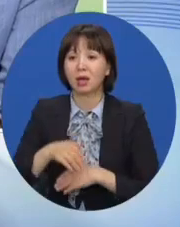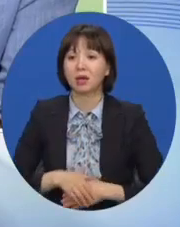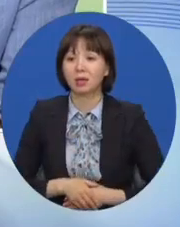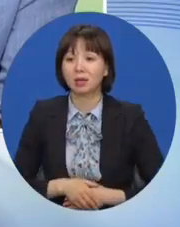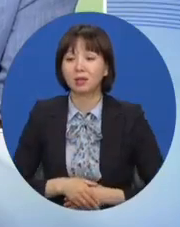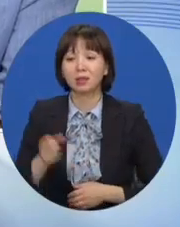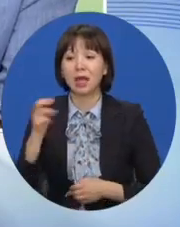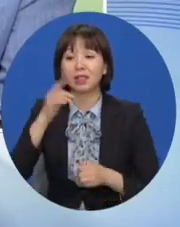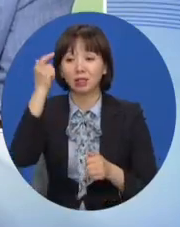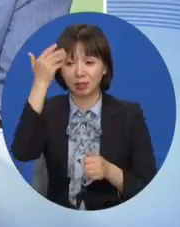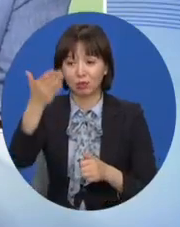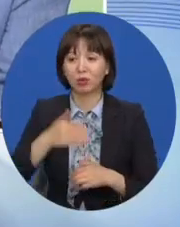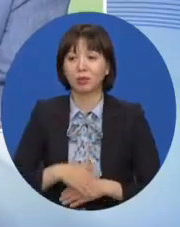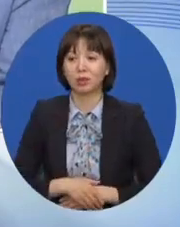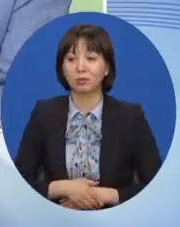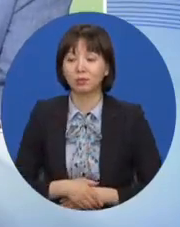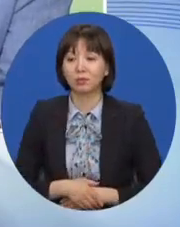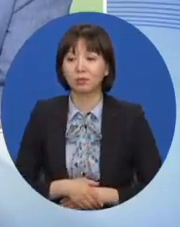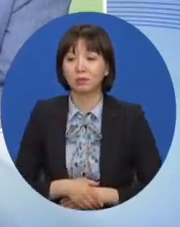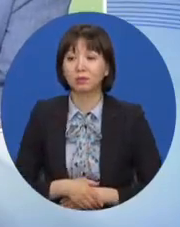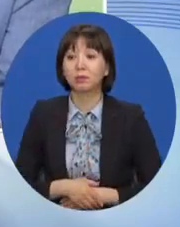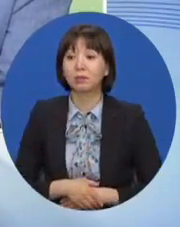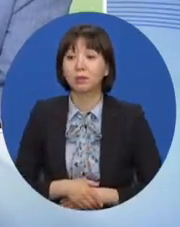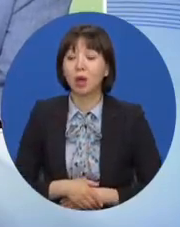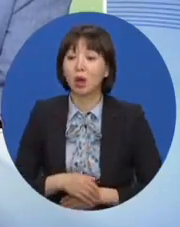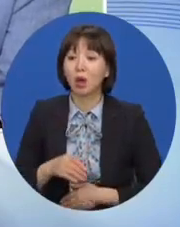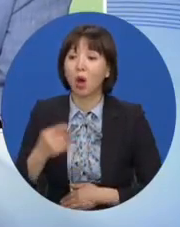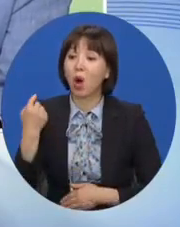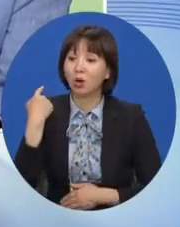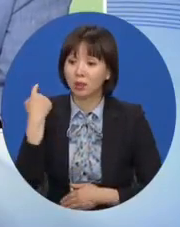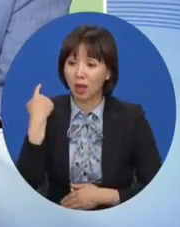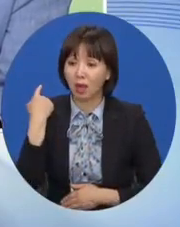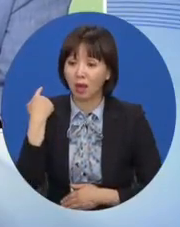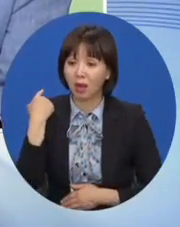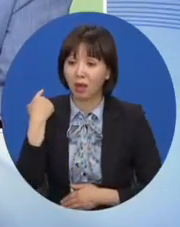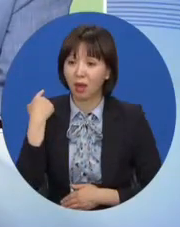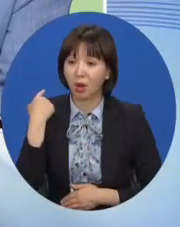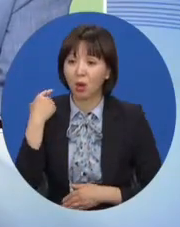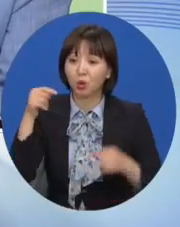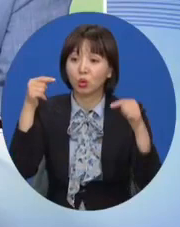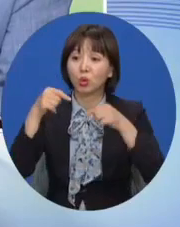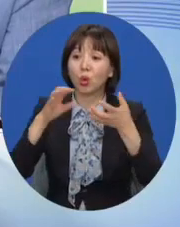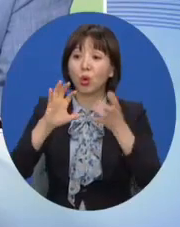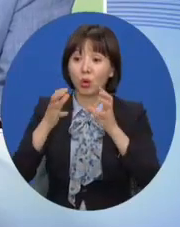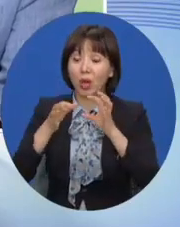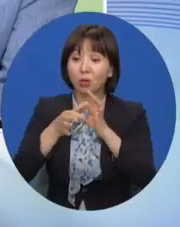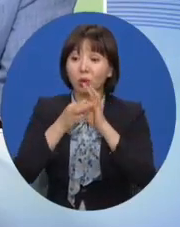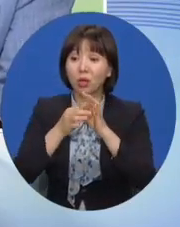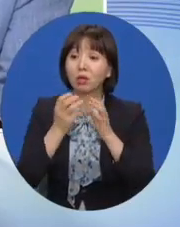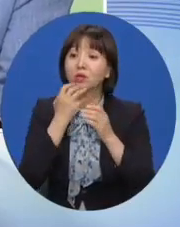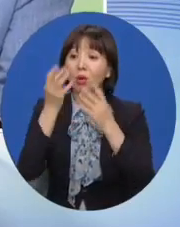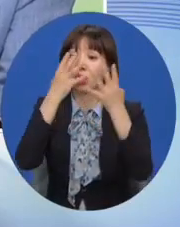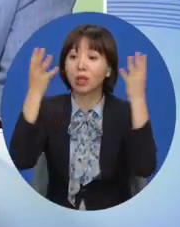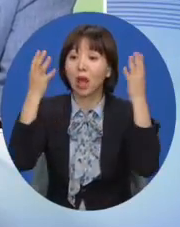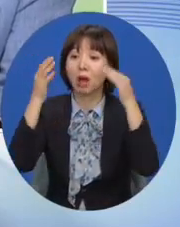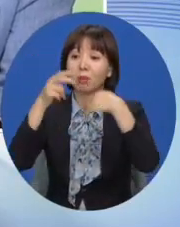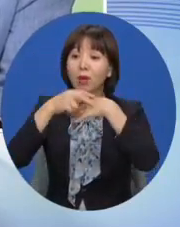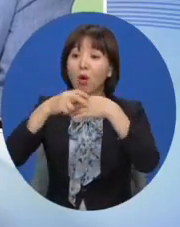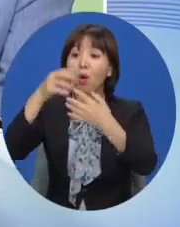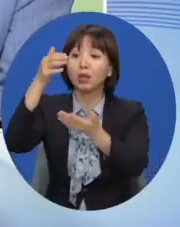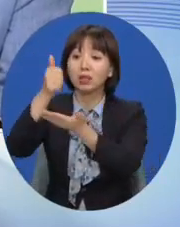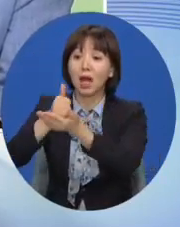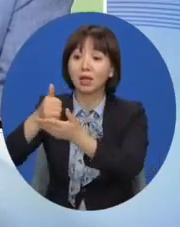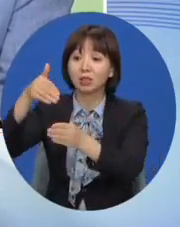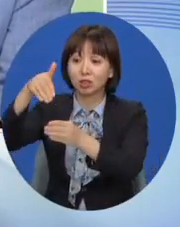정식으로 질문하겠습니다. 자, 어저께 우리 저 토론을 통해서 서울대학병원 원장 선거가